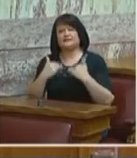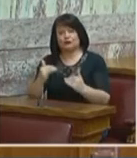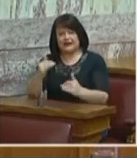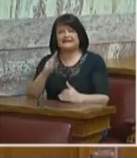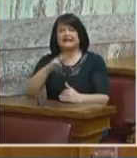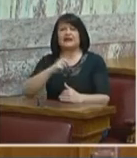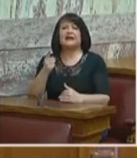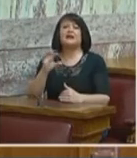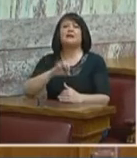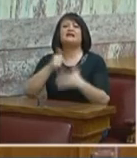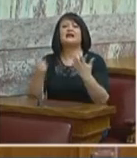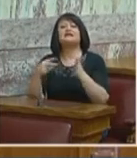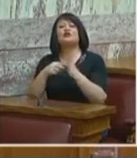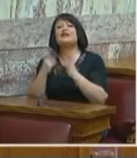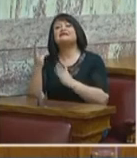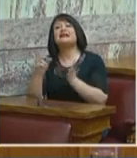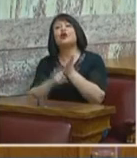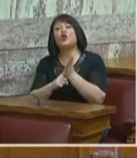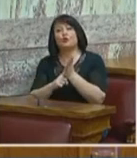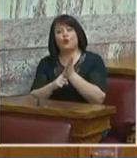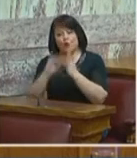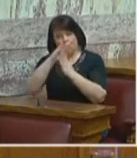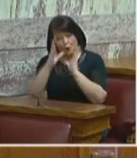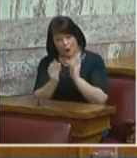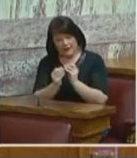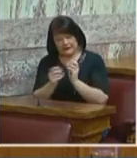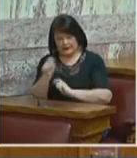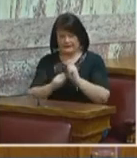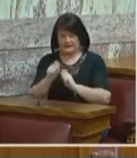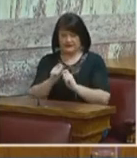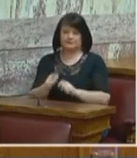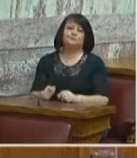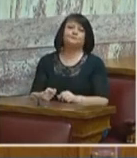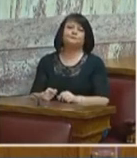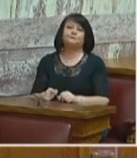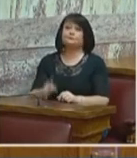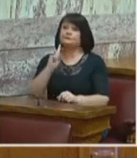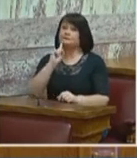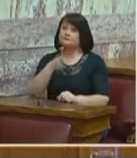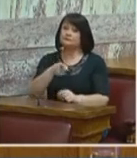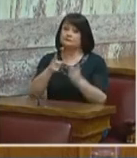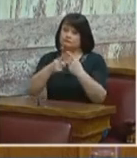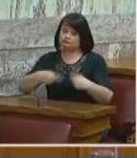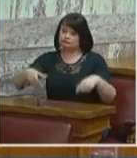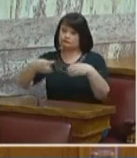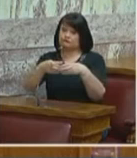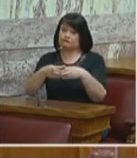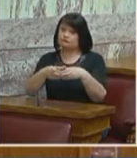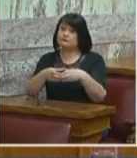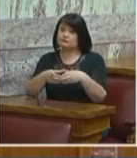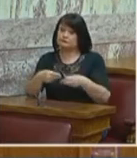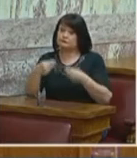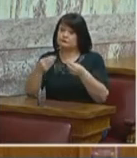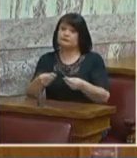2003. Αντί της διερεύνησης όφιλες εκπλήρωσης εντολής την οποία έλαβε η Επιτροπή, η κυβερνητική πλειοψηφία επέλεξε